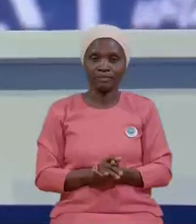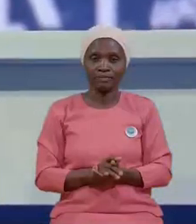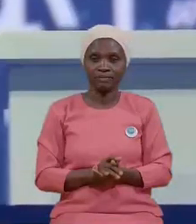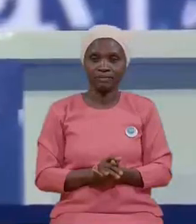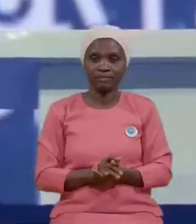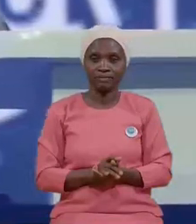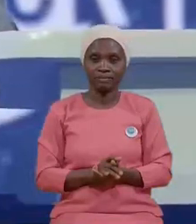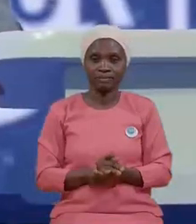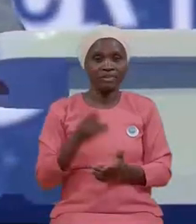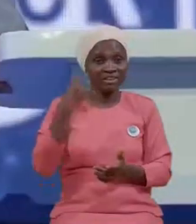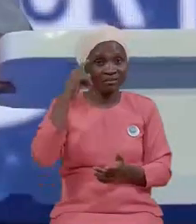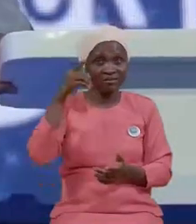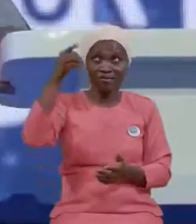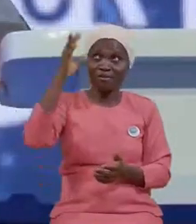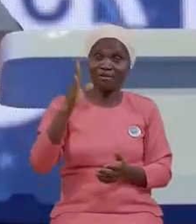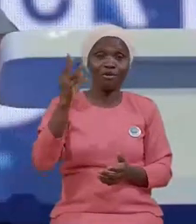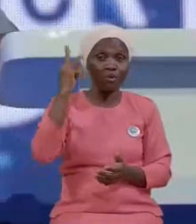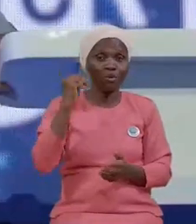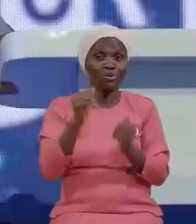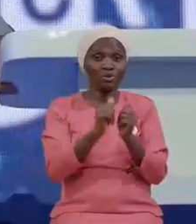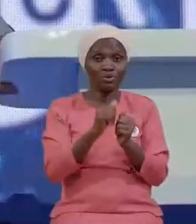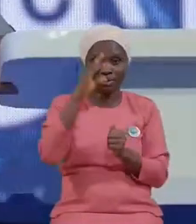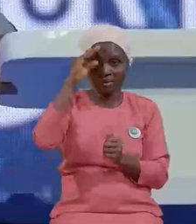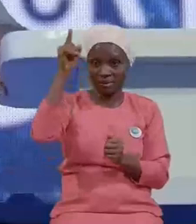Car Dieu était avec lui.